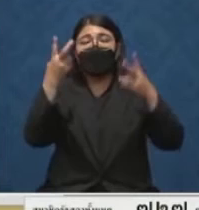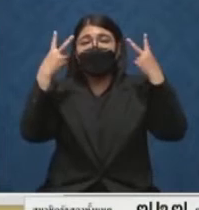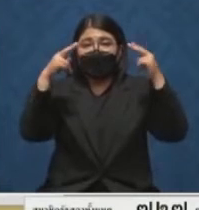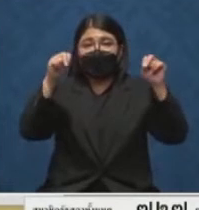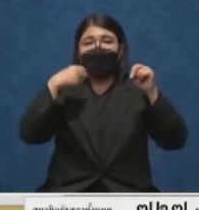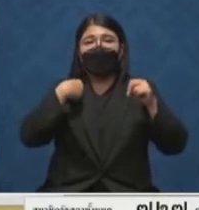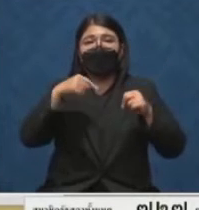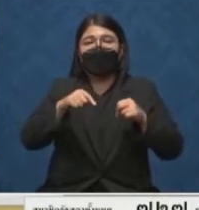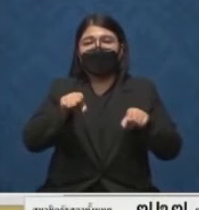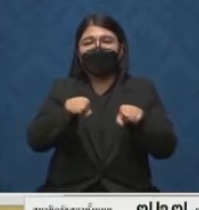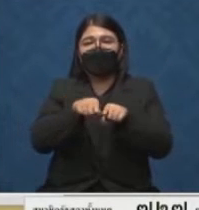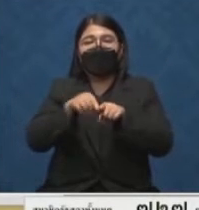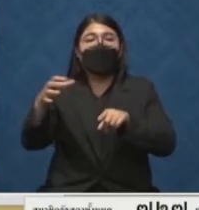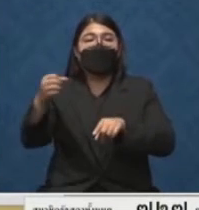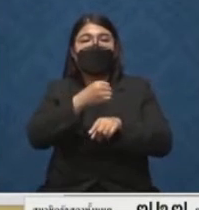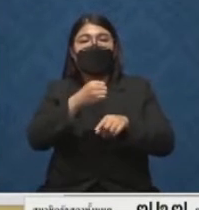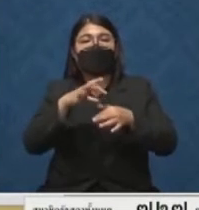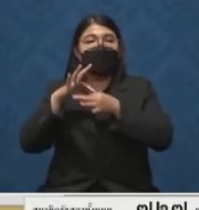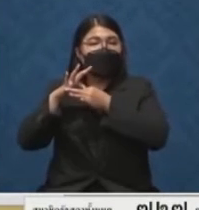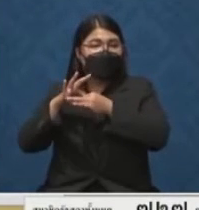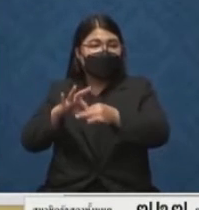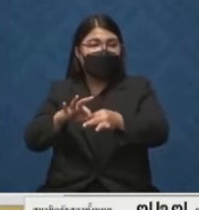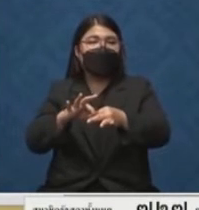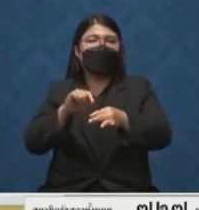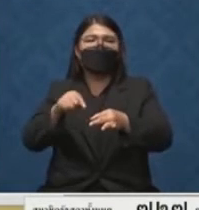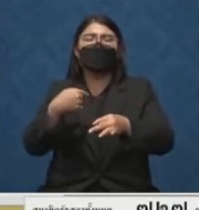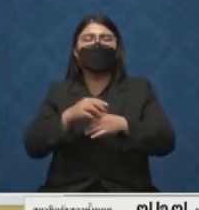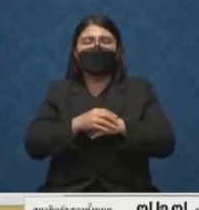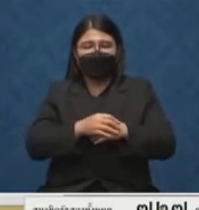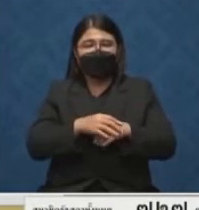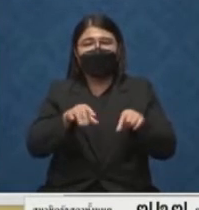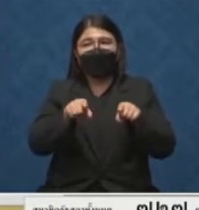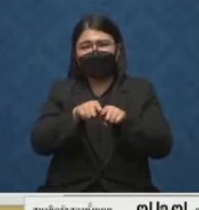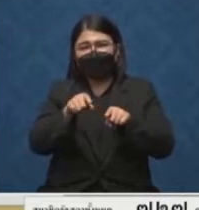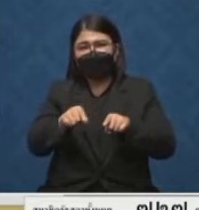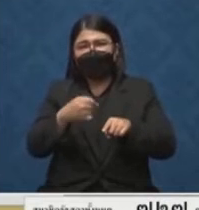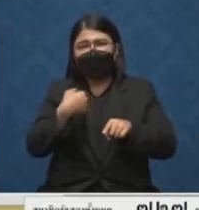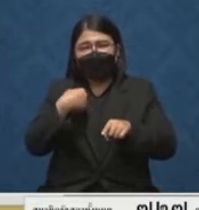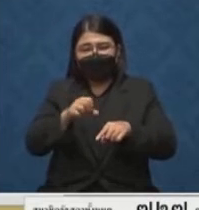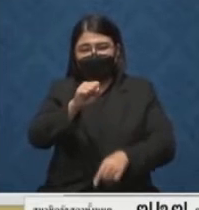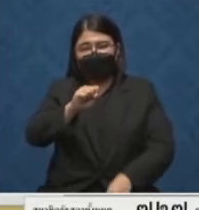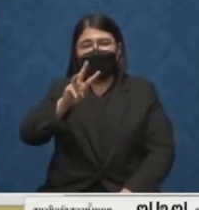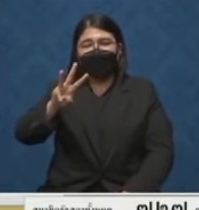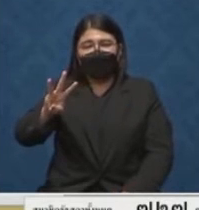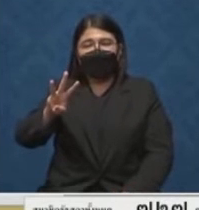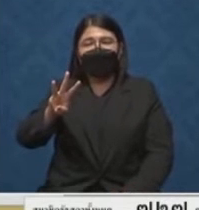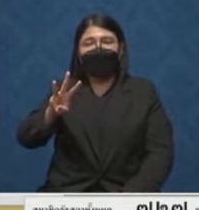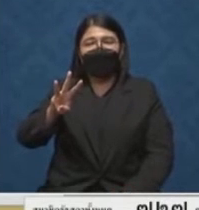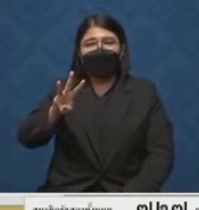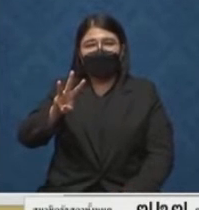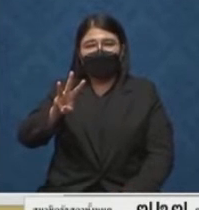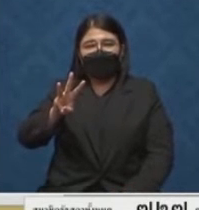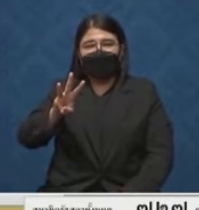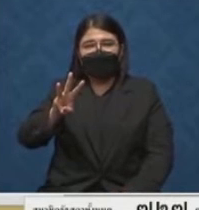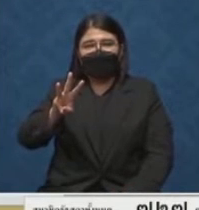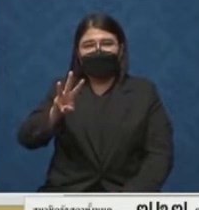ารสบทวดอำนาจถูกหาวาอย่นั้แล้็เป็การสร้างคามเสยหายเกิดกับวุธธิสภาเกี่วกับค